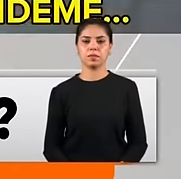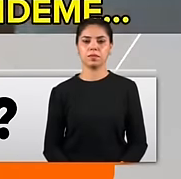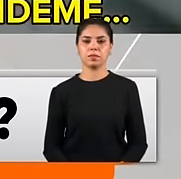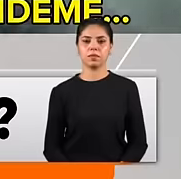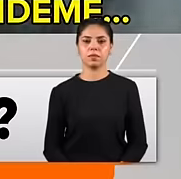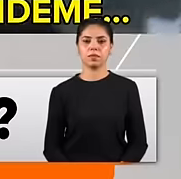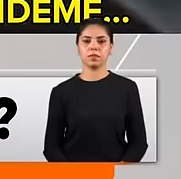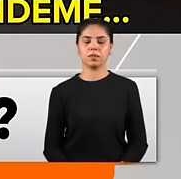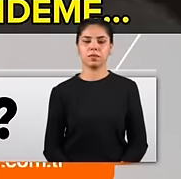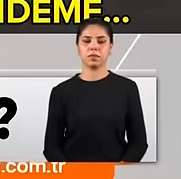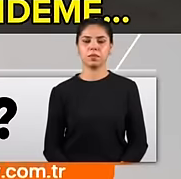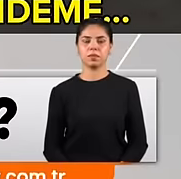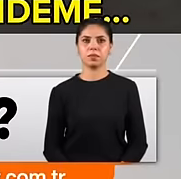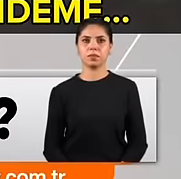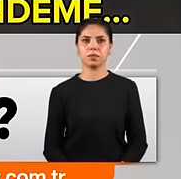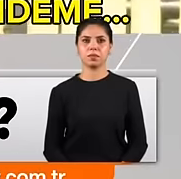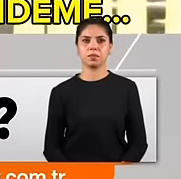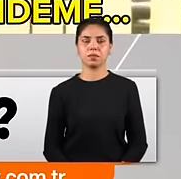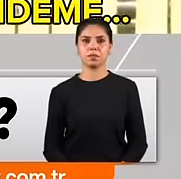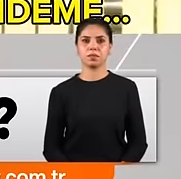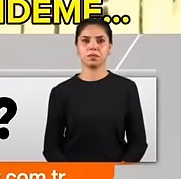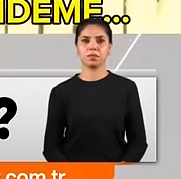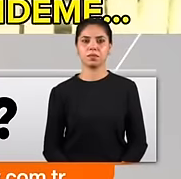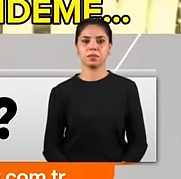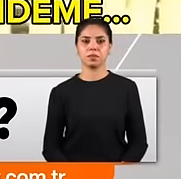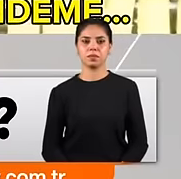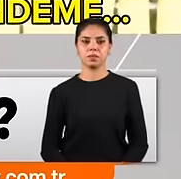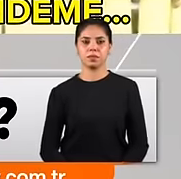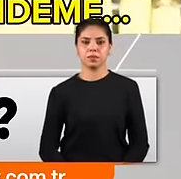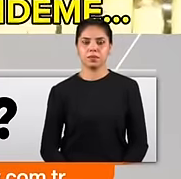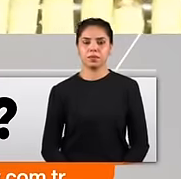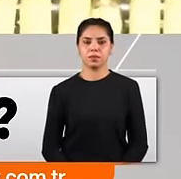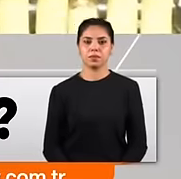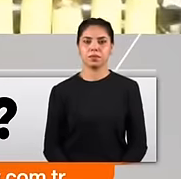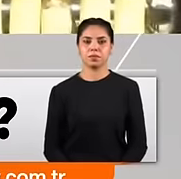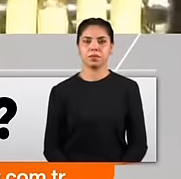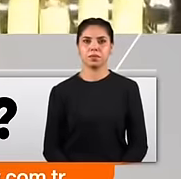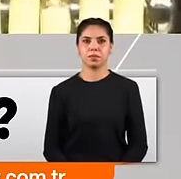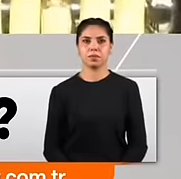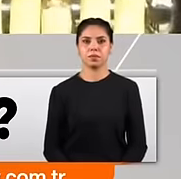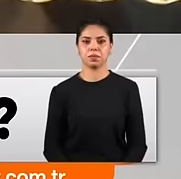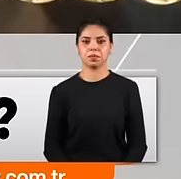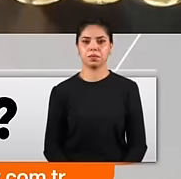Fed erken faiz indirecek fiyatlaması yaptı. Dolayısıyla bu da ciddi bir spekülatif talebi gündeme getirmişti.